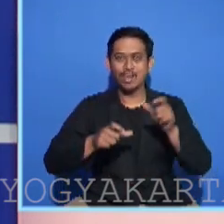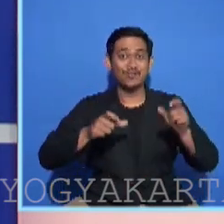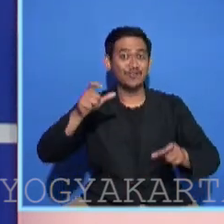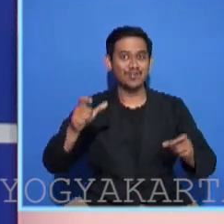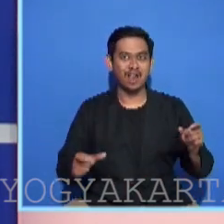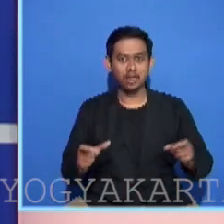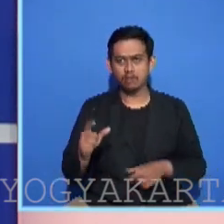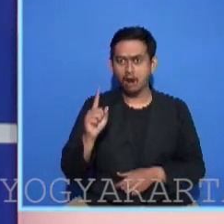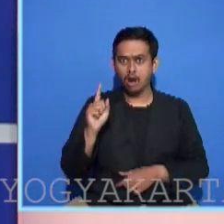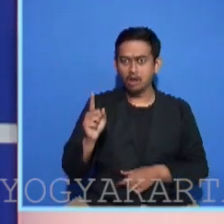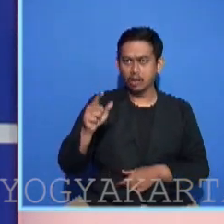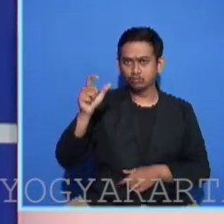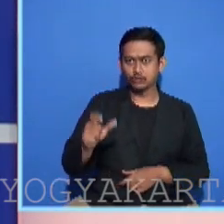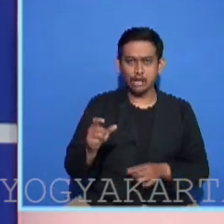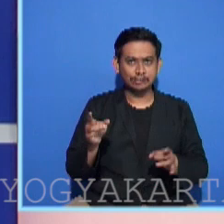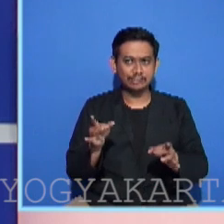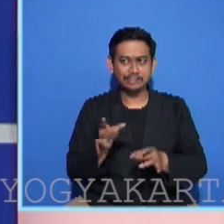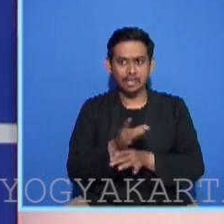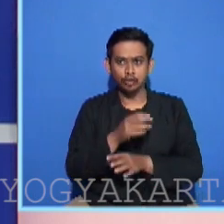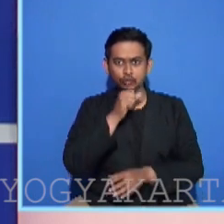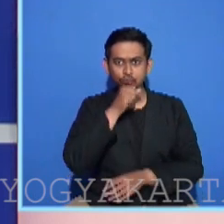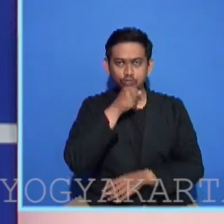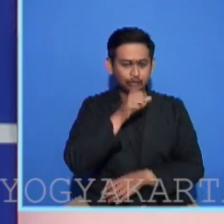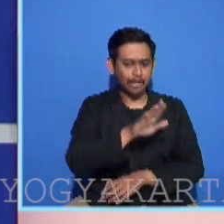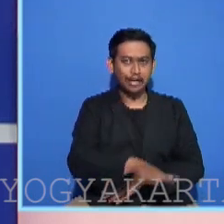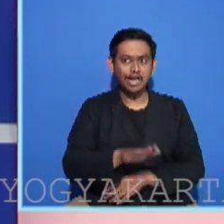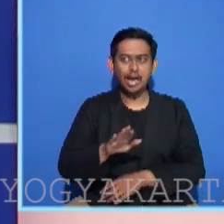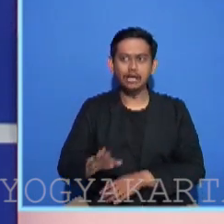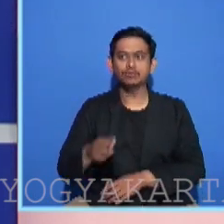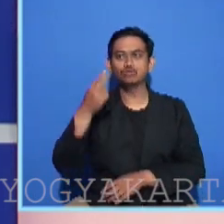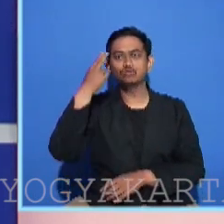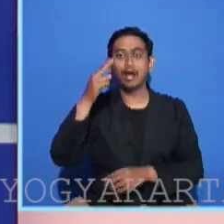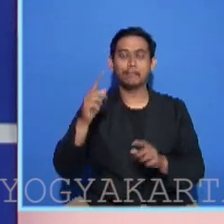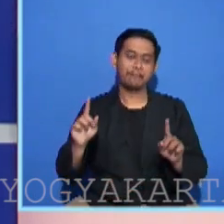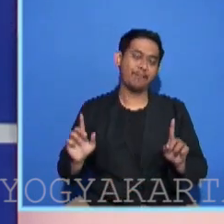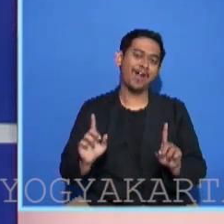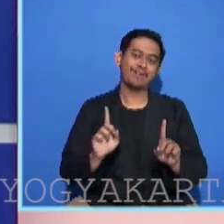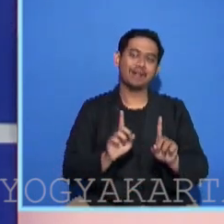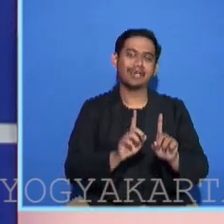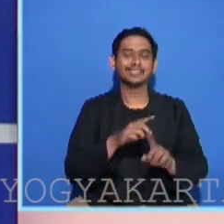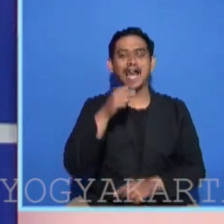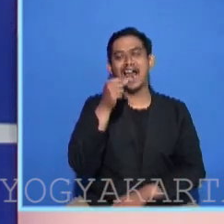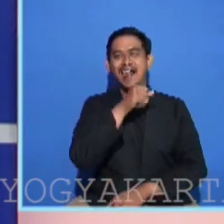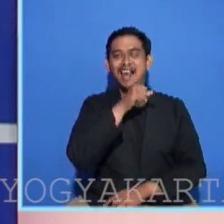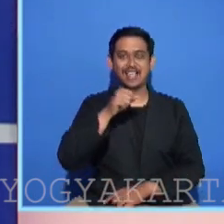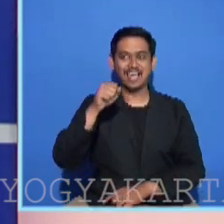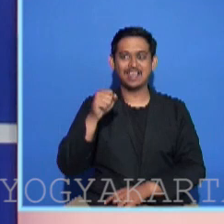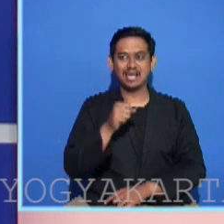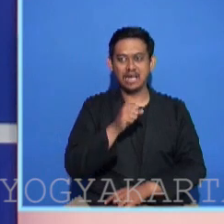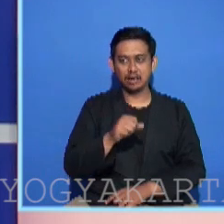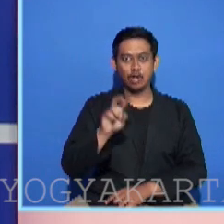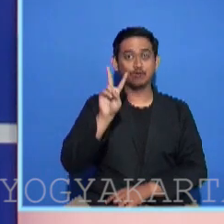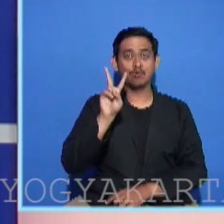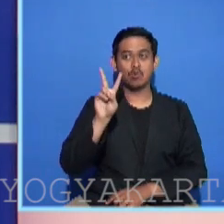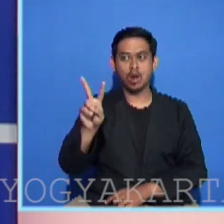diantaranya memperkerjakan anak di bawah umur untuk dijadikan pemandu lagu. Dalam kasus ini, polisi mengamankan dua orang tersangka pelaku